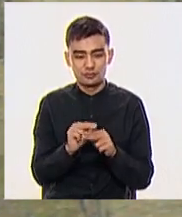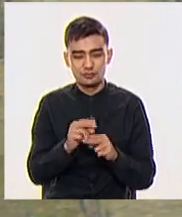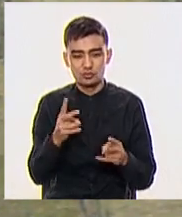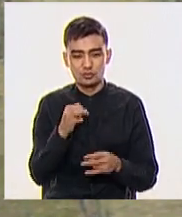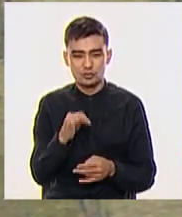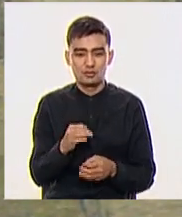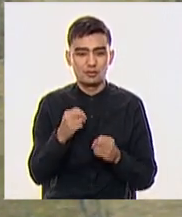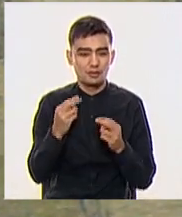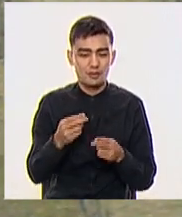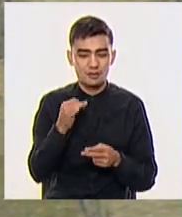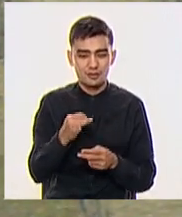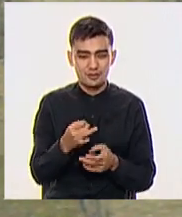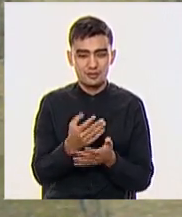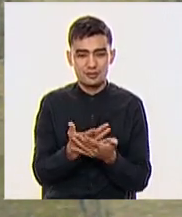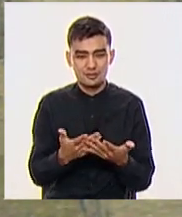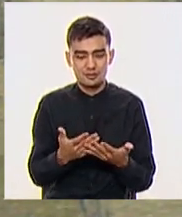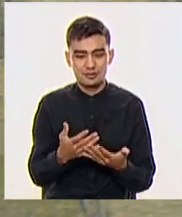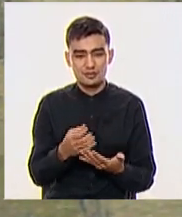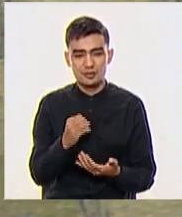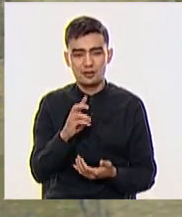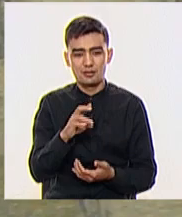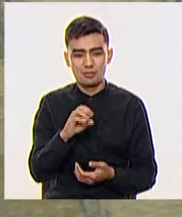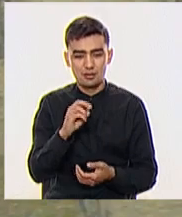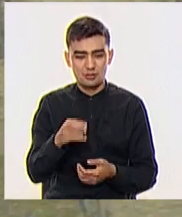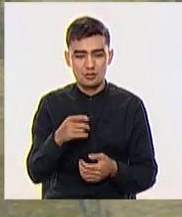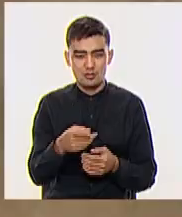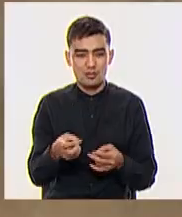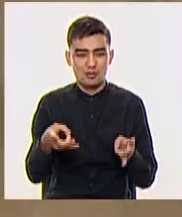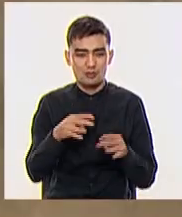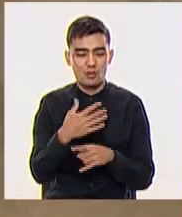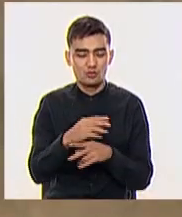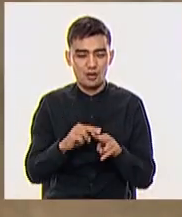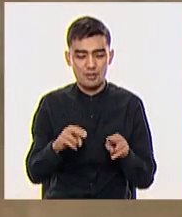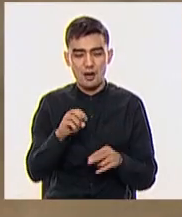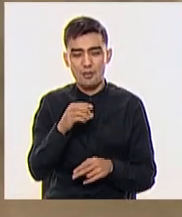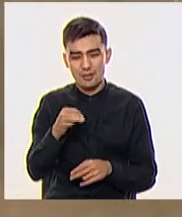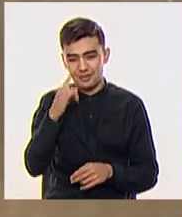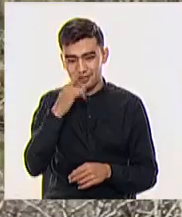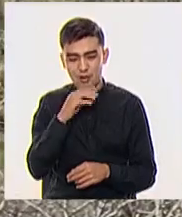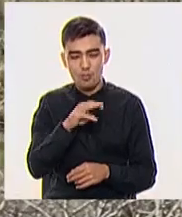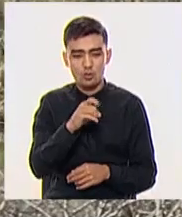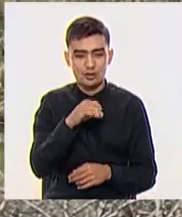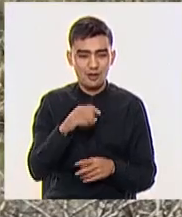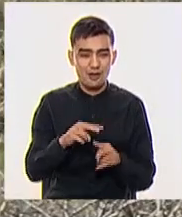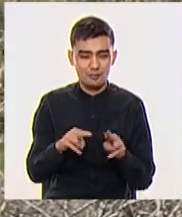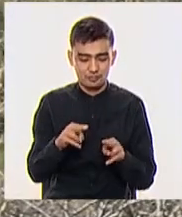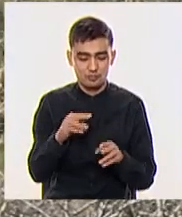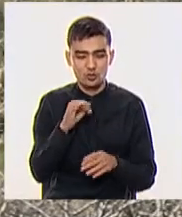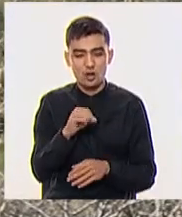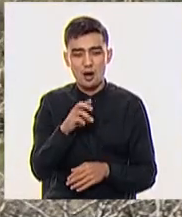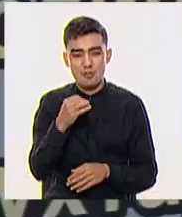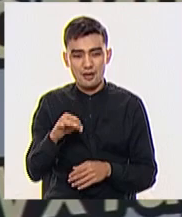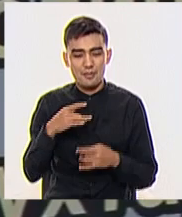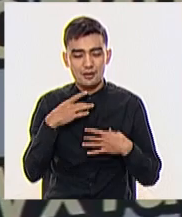сауылығы енет, Еңкебек енет, ал Ақылбай сыртта қалып отыр. Қазақ Абай мен Мұқтарды бөліп қарамайды, бірақ былтыр Абай